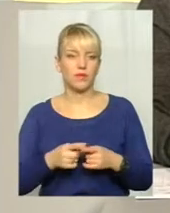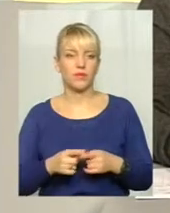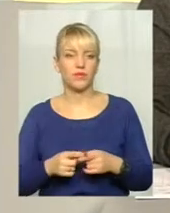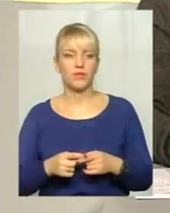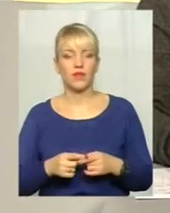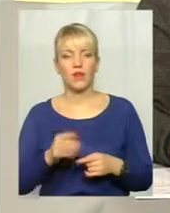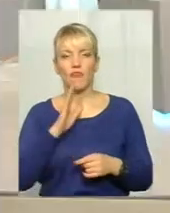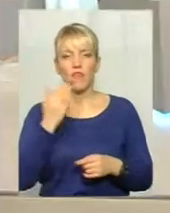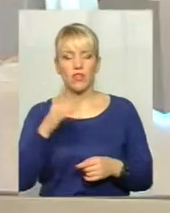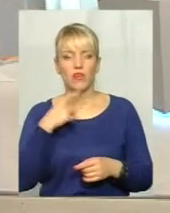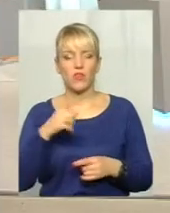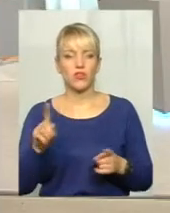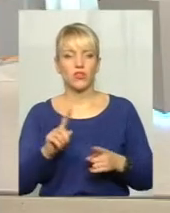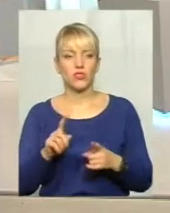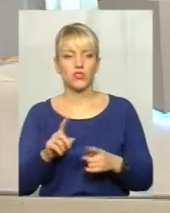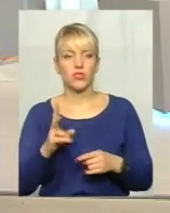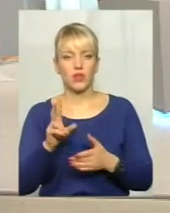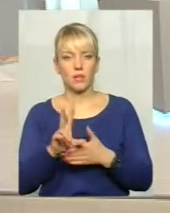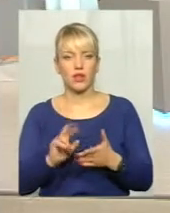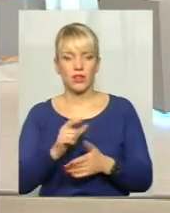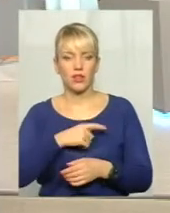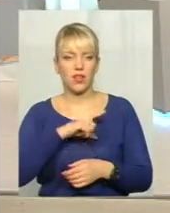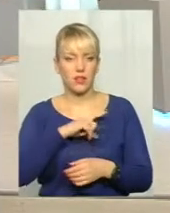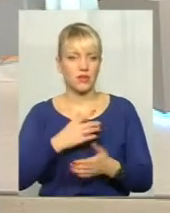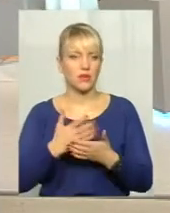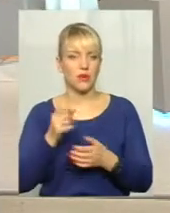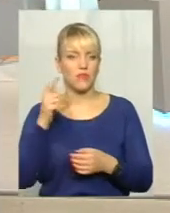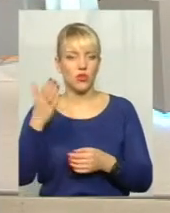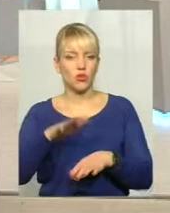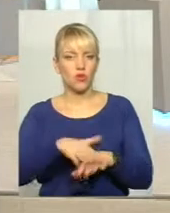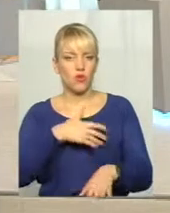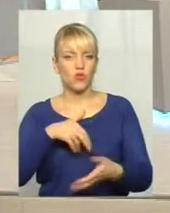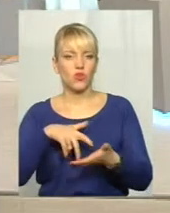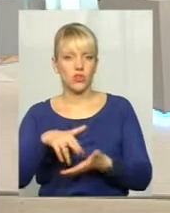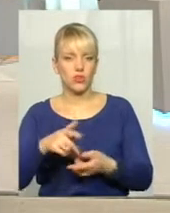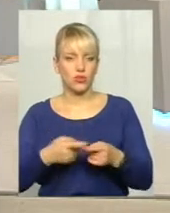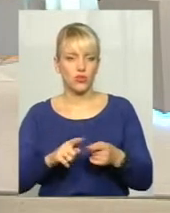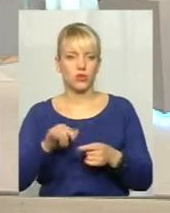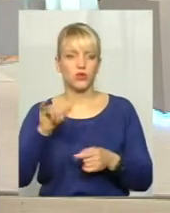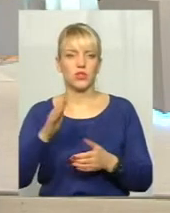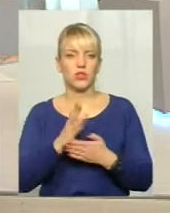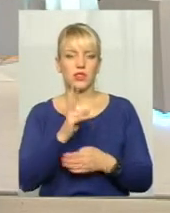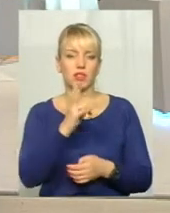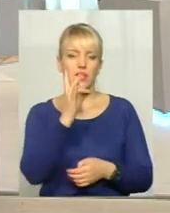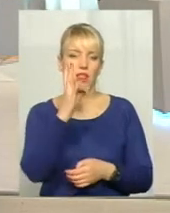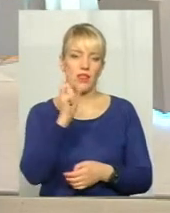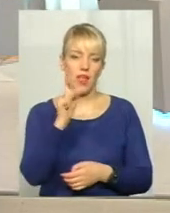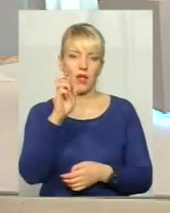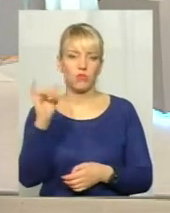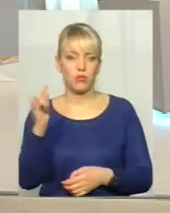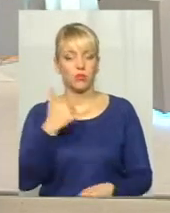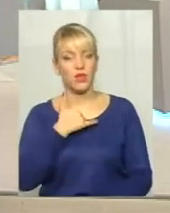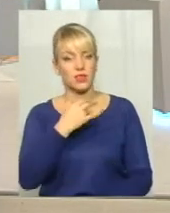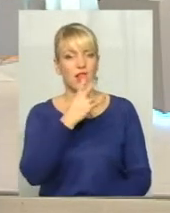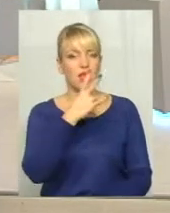Ось вона говорила про те, що от, ну, на прикладі Латвії, що вони дуже довго йшли. Так в них так само є КНАБУ, здається, так? В нас НАБУ, а в них